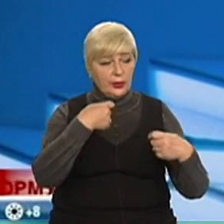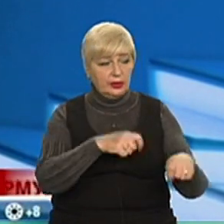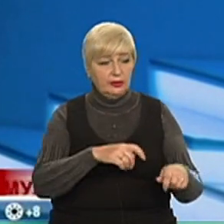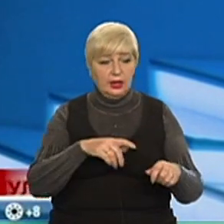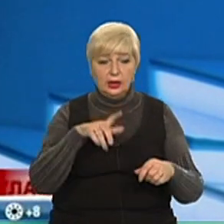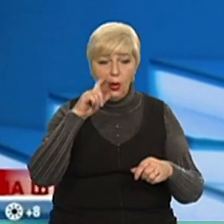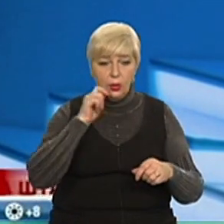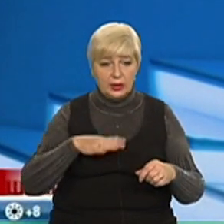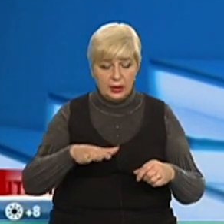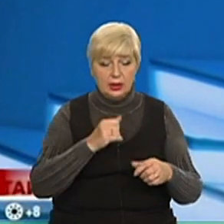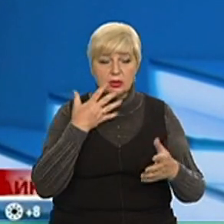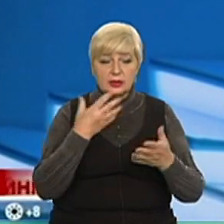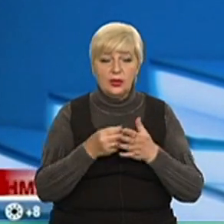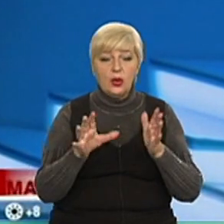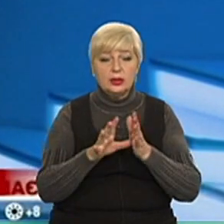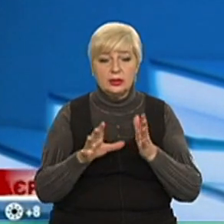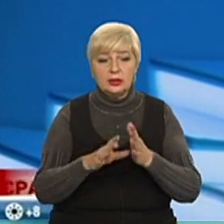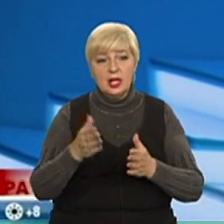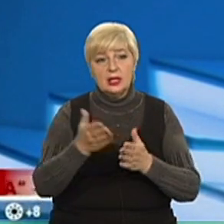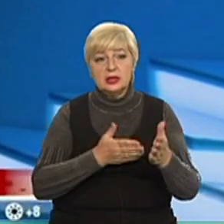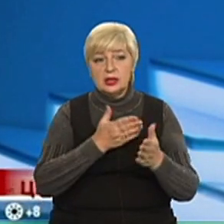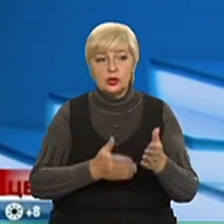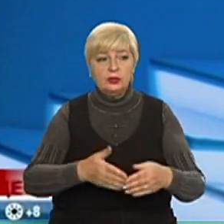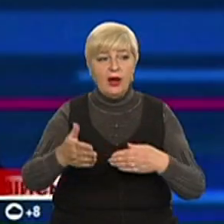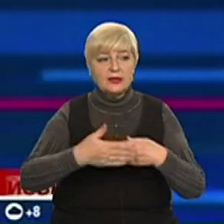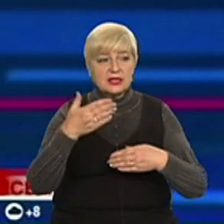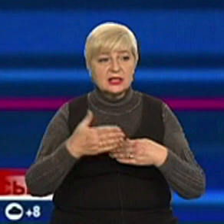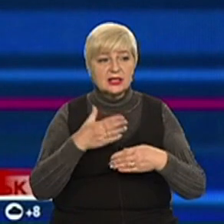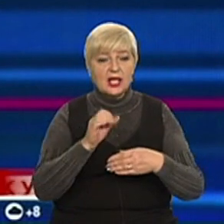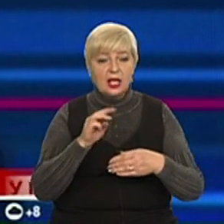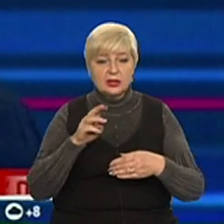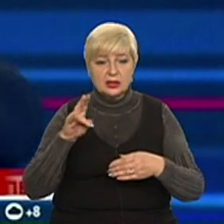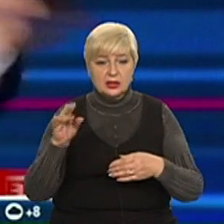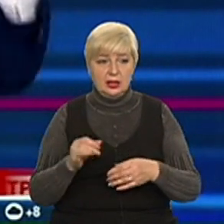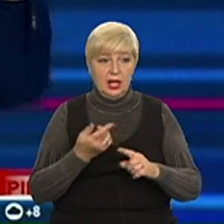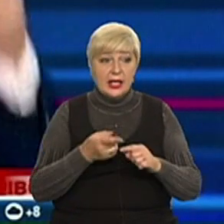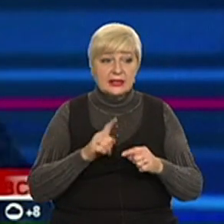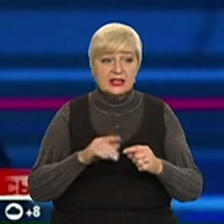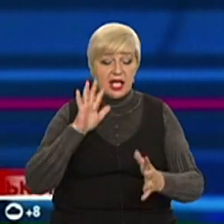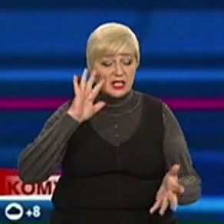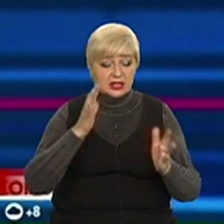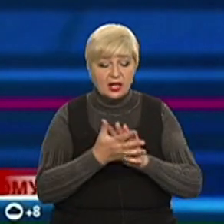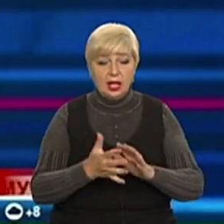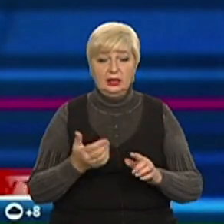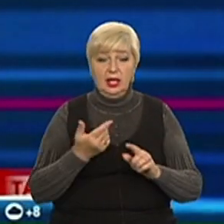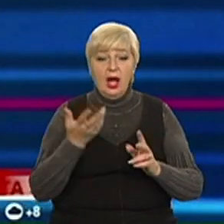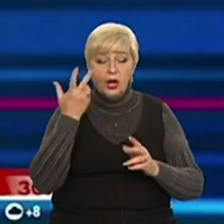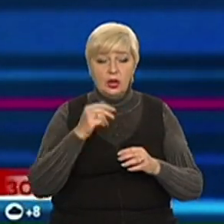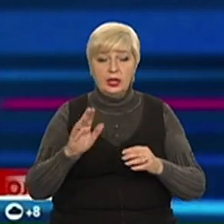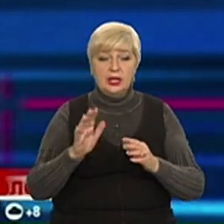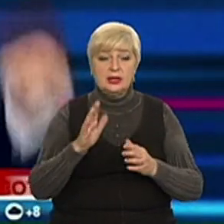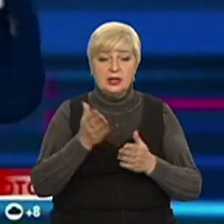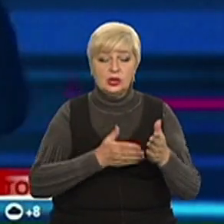свою електроенергію. Фактично скасував санкції проти Росії. Це зрада, коли скасовані санкції і